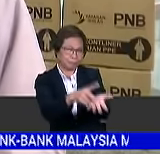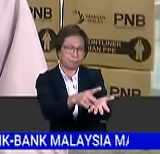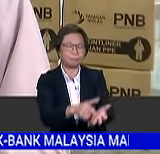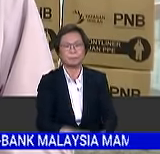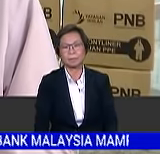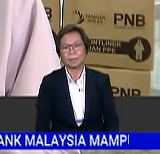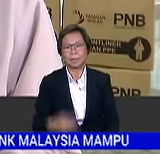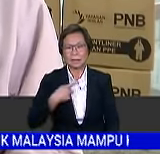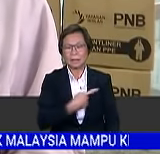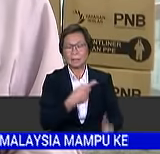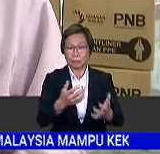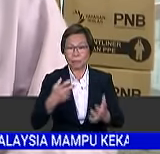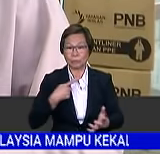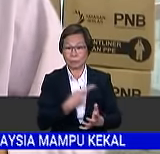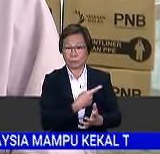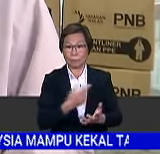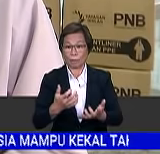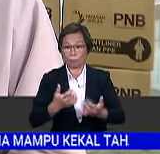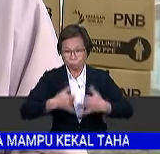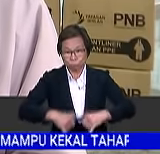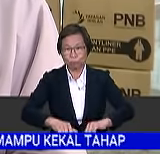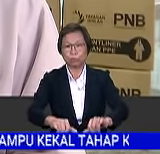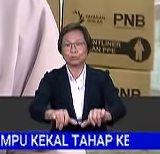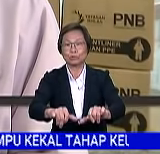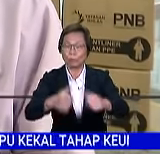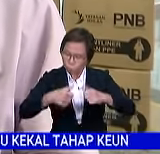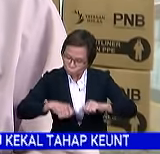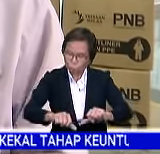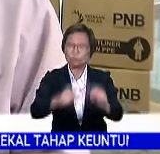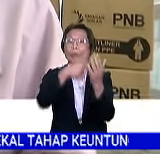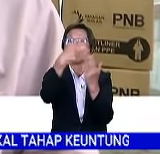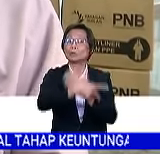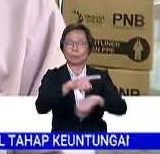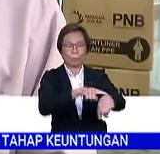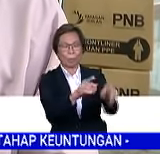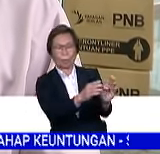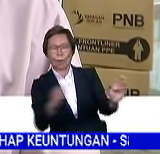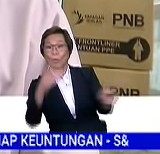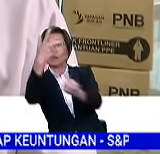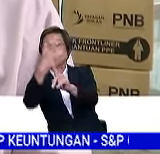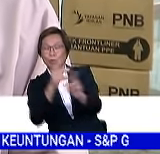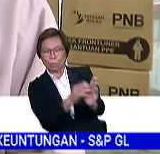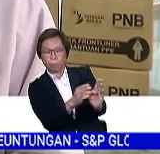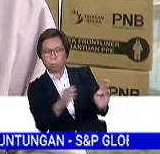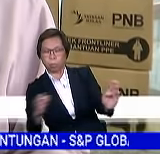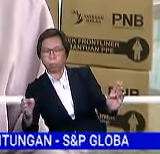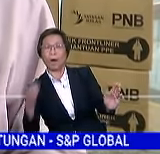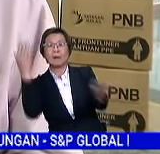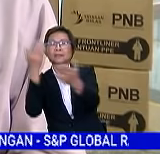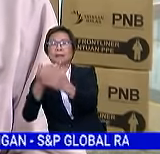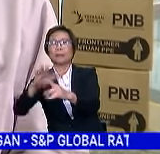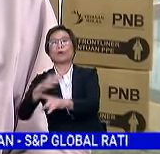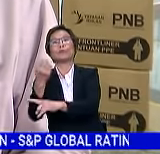Kita berhasrat untuk meneruskan projek ini untuk tempoh 3 bulan yang akan datang sehingga ke bulan